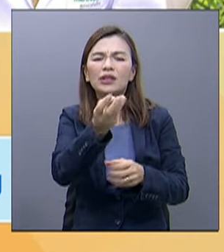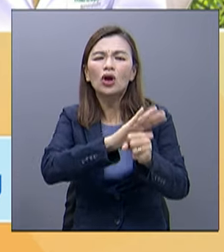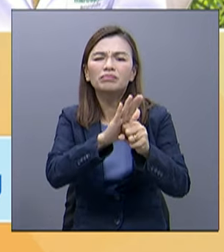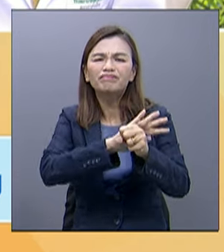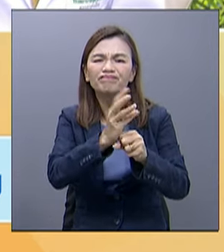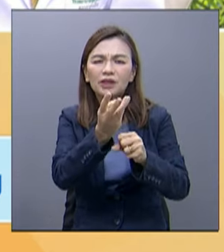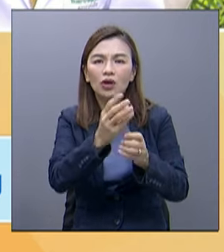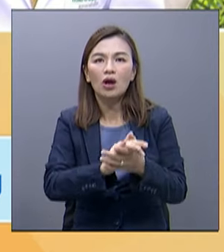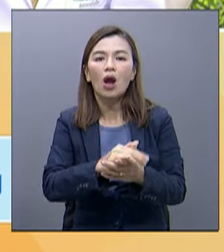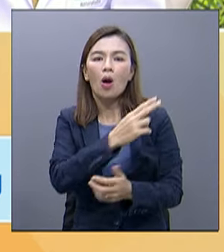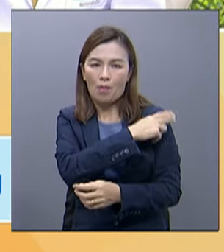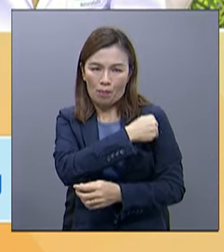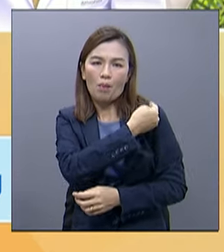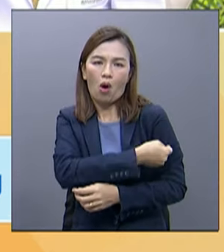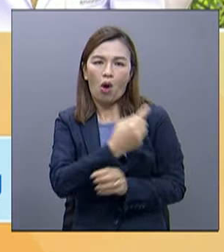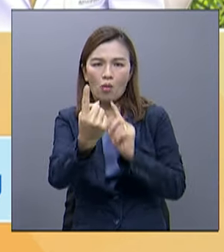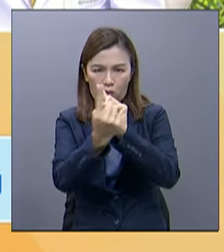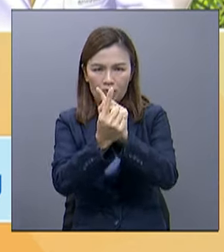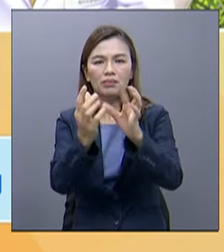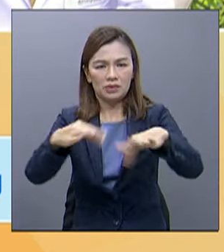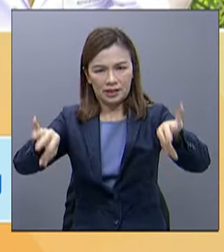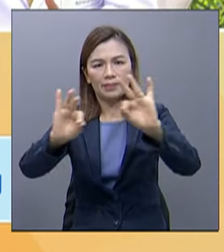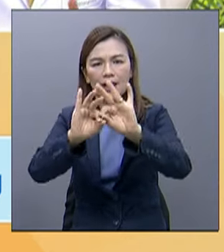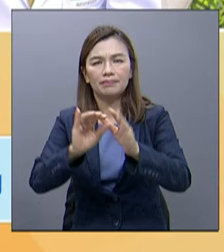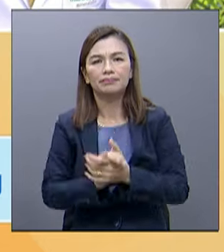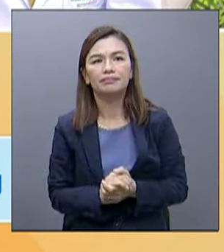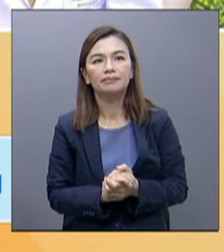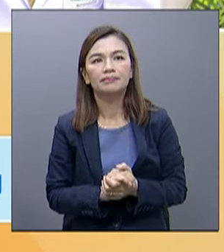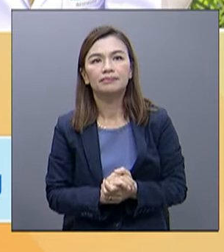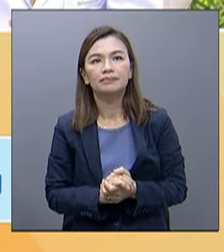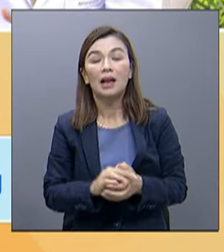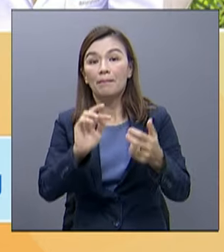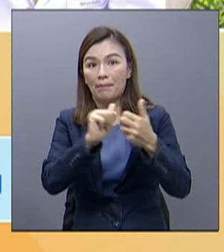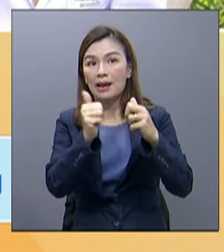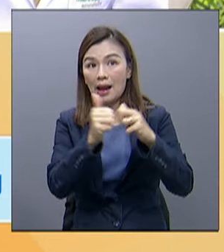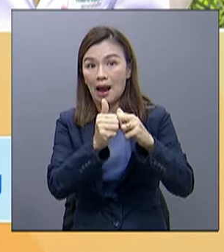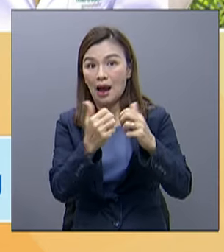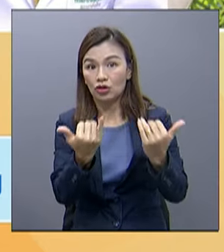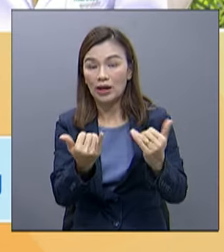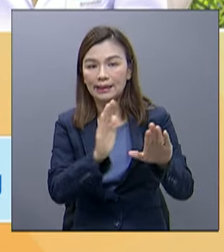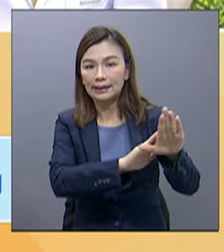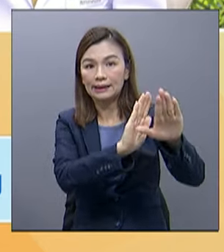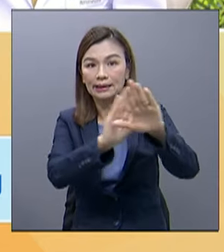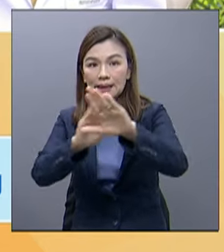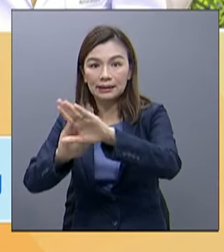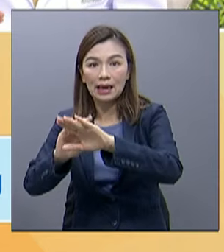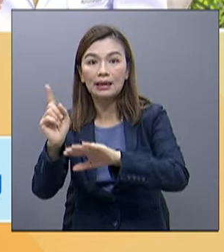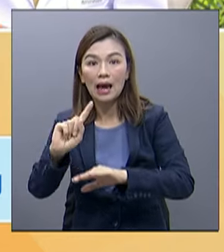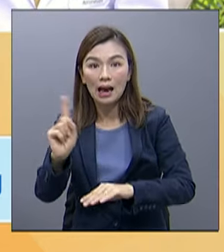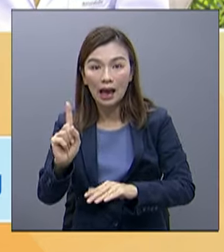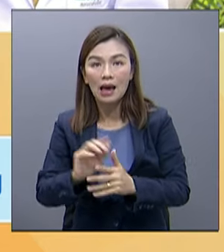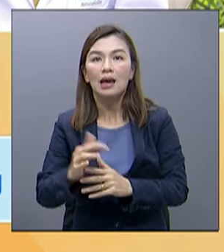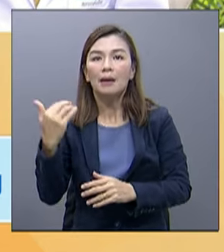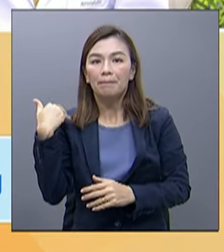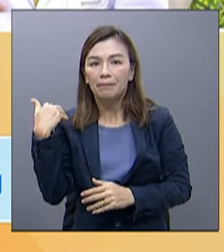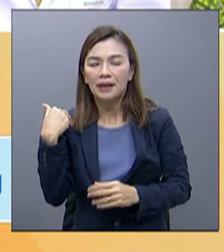ต้องเป็นอยู่ในการดูแลของแพทย์นะครับยกตัวอย่างตัวที่มีปัญหาซึ่งตอนเจะต้องออกมาเตือนกันส่วนหนึนะครับซึ่งมันอยู่ในผิด